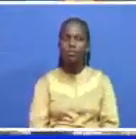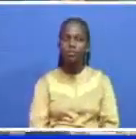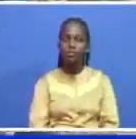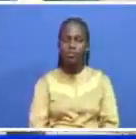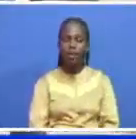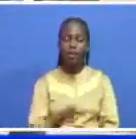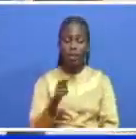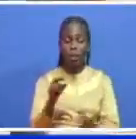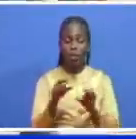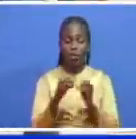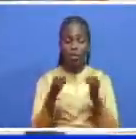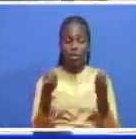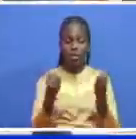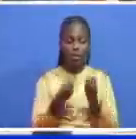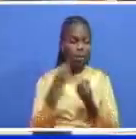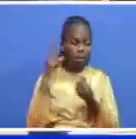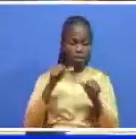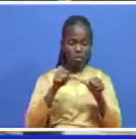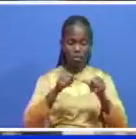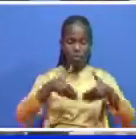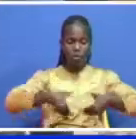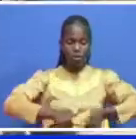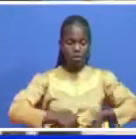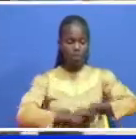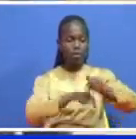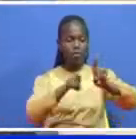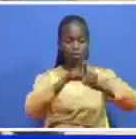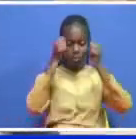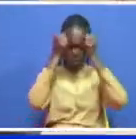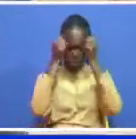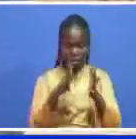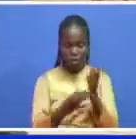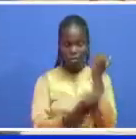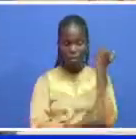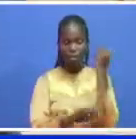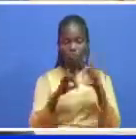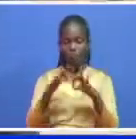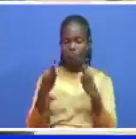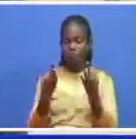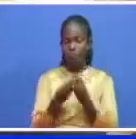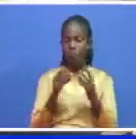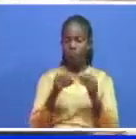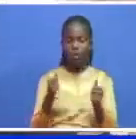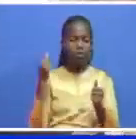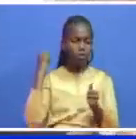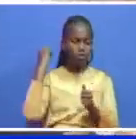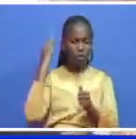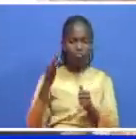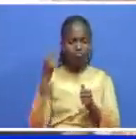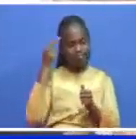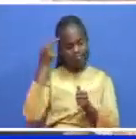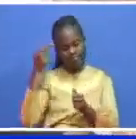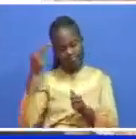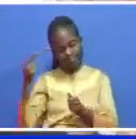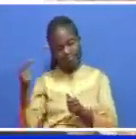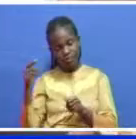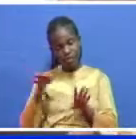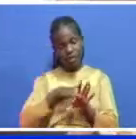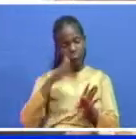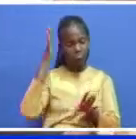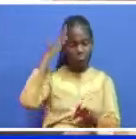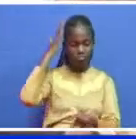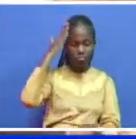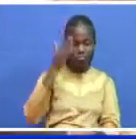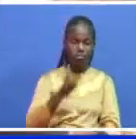Kwa tani hithi ajende ya na kukwata mbo amwika na amanyuwa la mwete mesini na mivinye kwa ili andoto sio siake masomo. Delivota